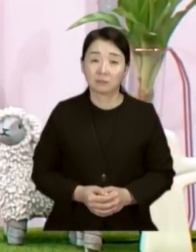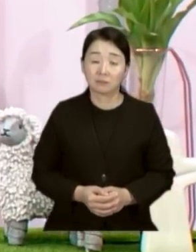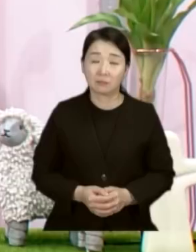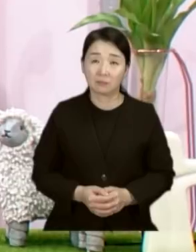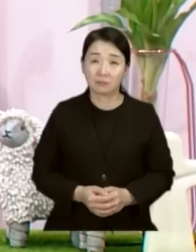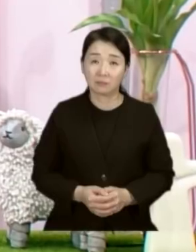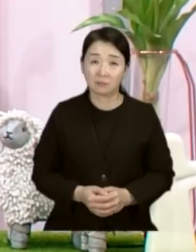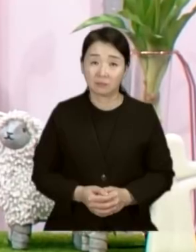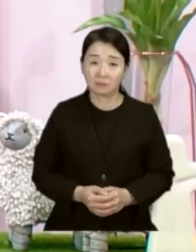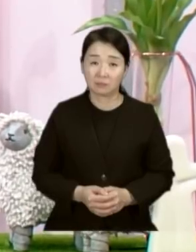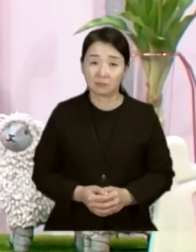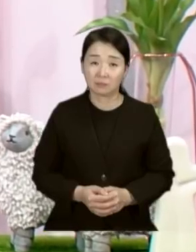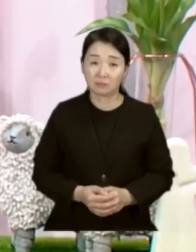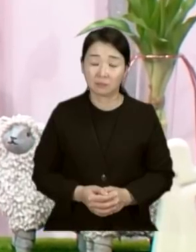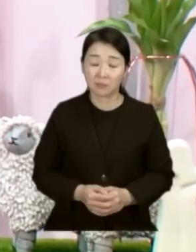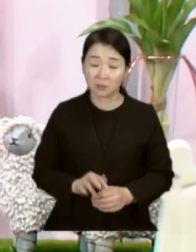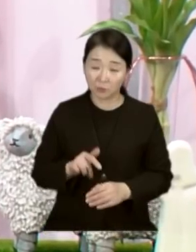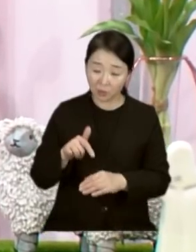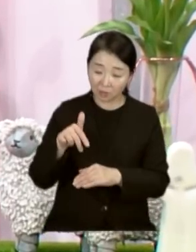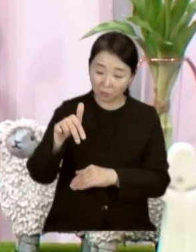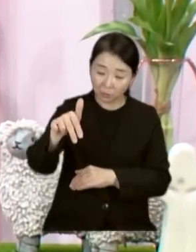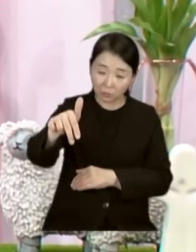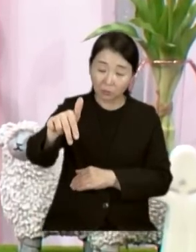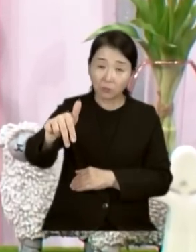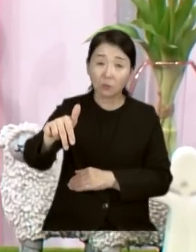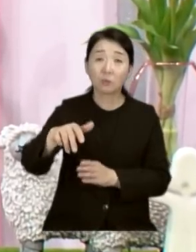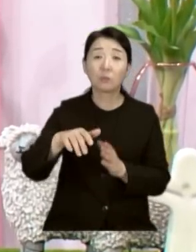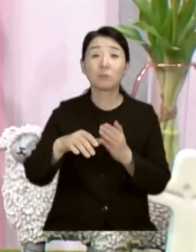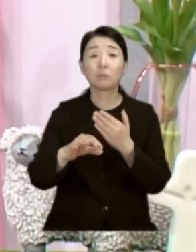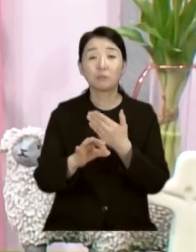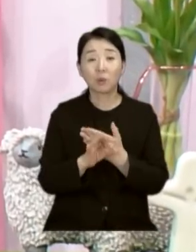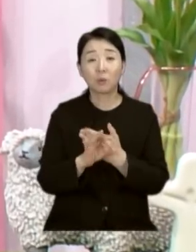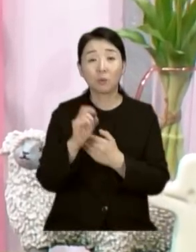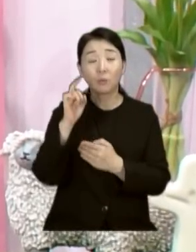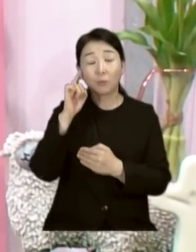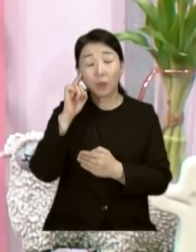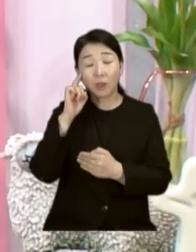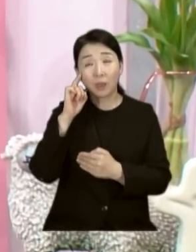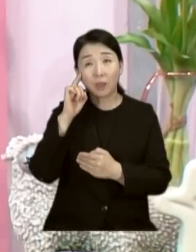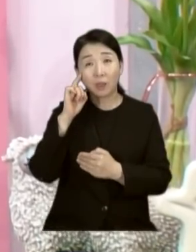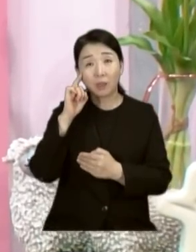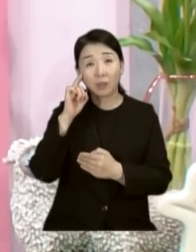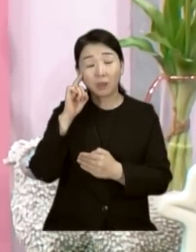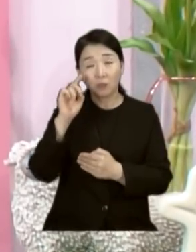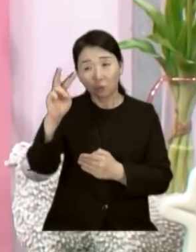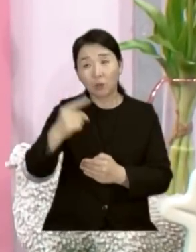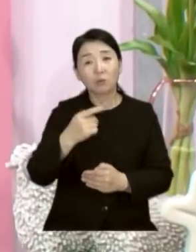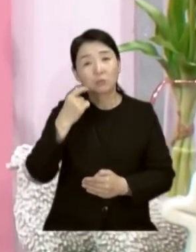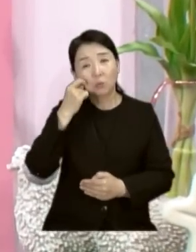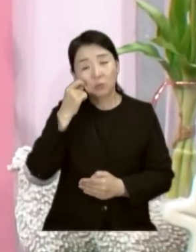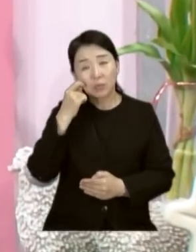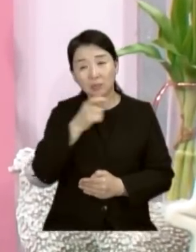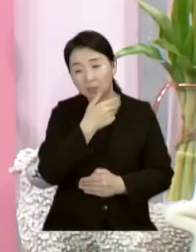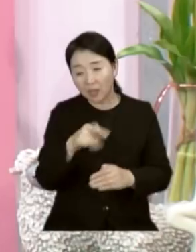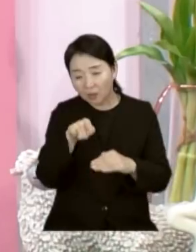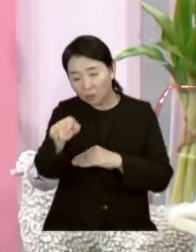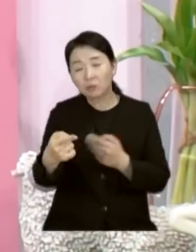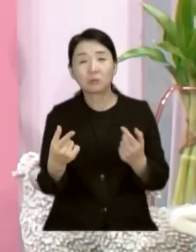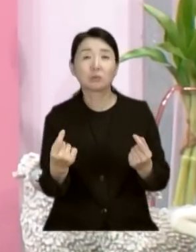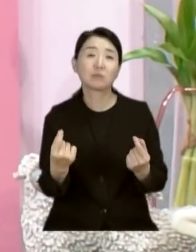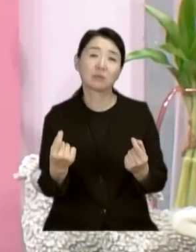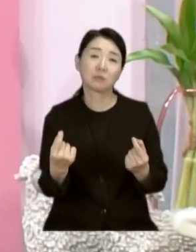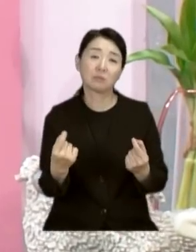그 횡단보도를 건너면 마치 돌아올 수 없는 강을 건너는 것처럼.